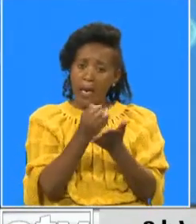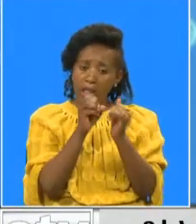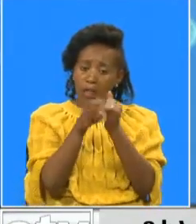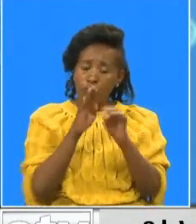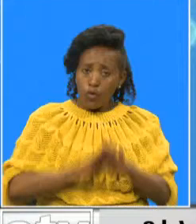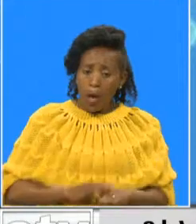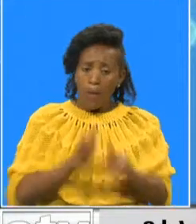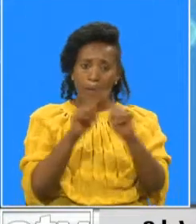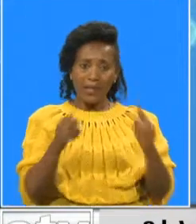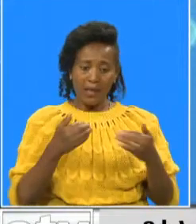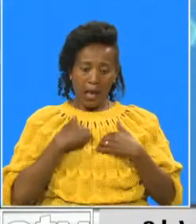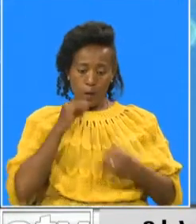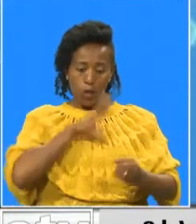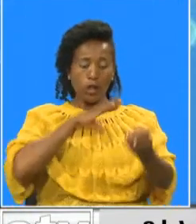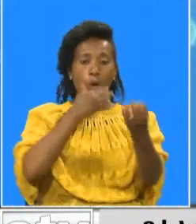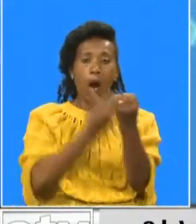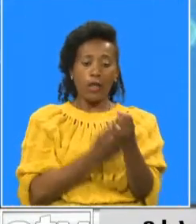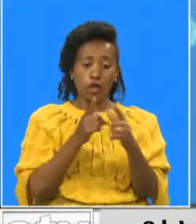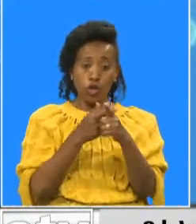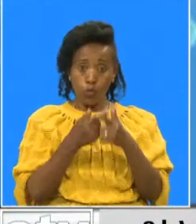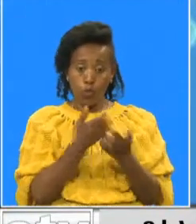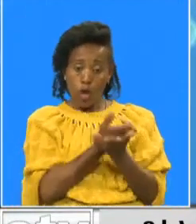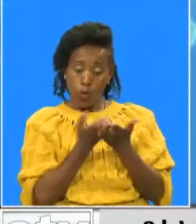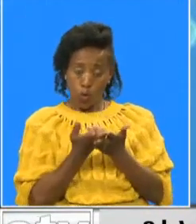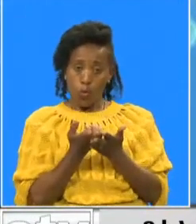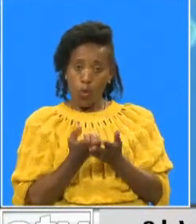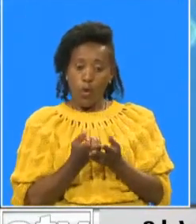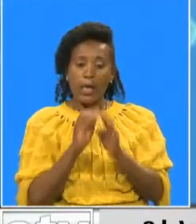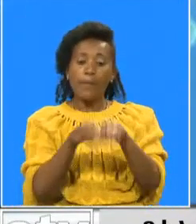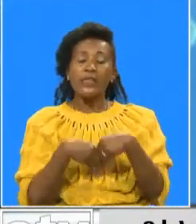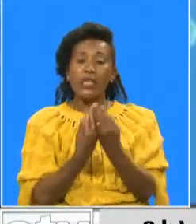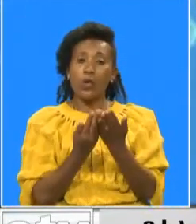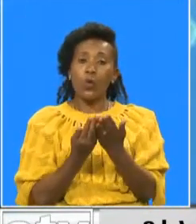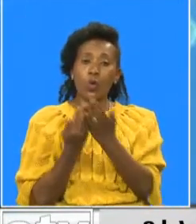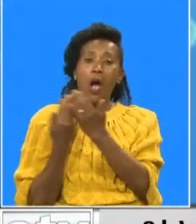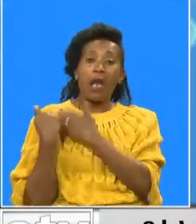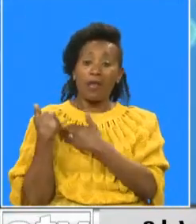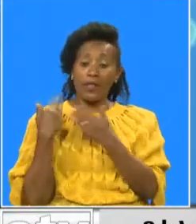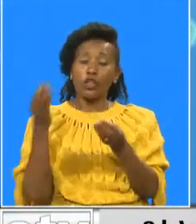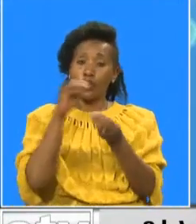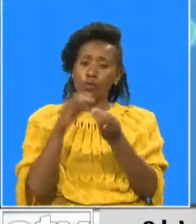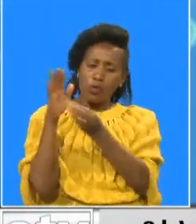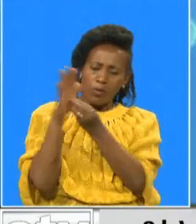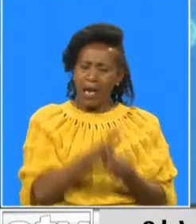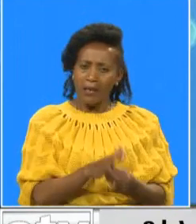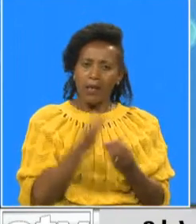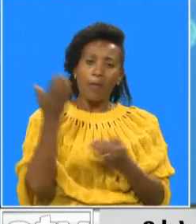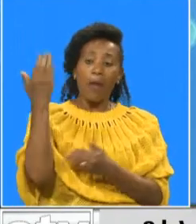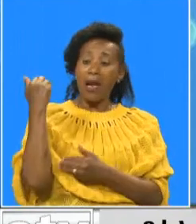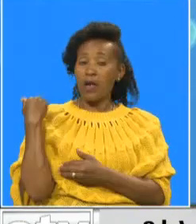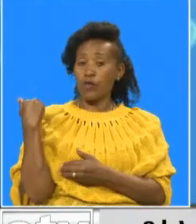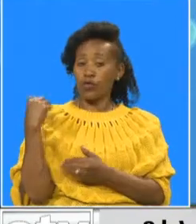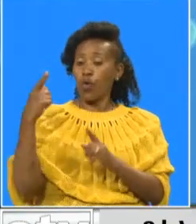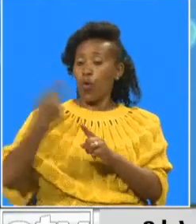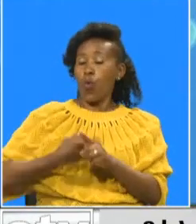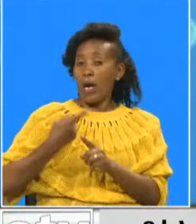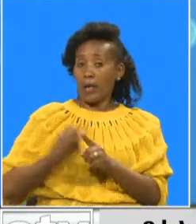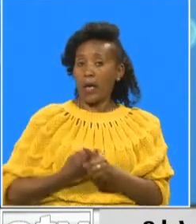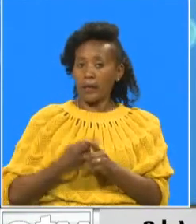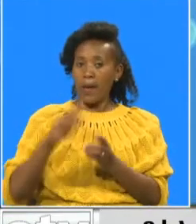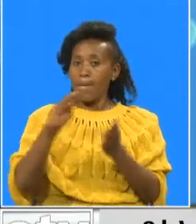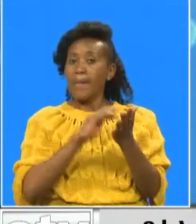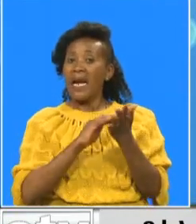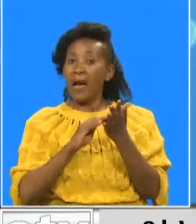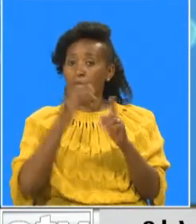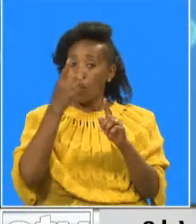ላይስ በተለይ ካለው የሰው ኃይል እንዲሁም ደግሞ ለኢኮኖሚው ከመያበረከተው ድርሻ አንጻር የነበረውን ጫና በእነዚህ ባለፉት ወራት